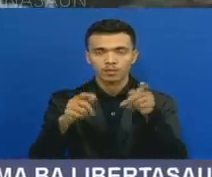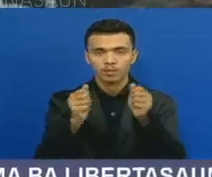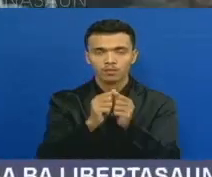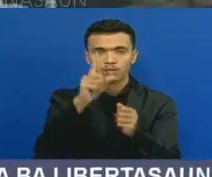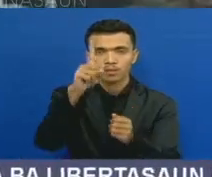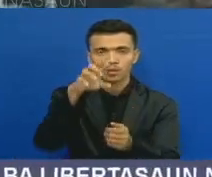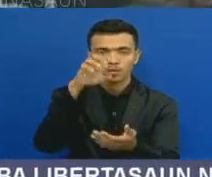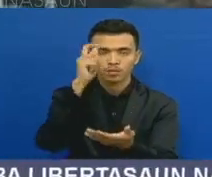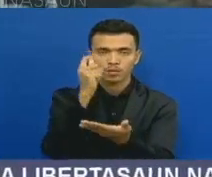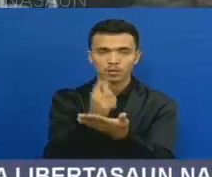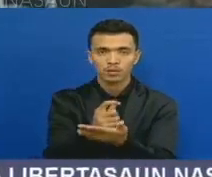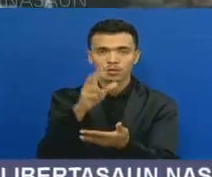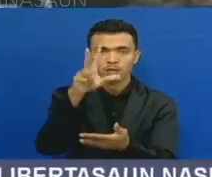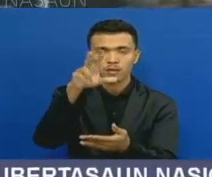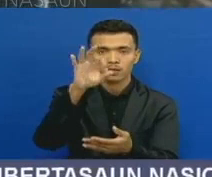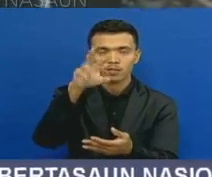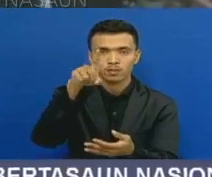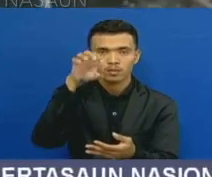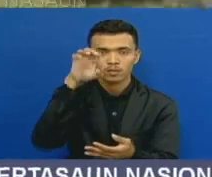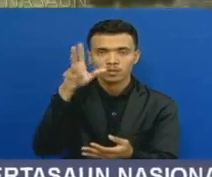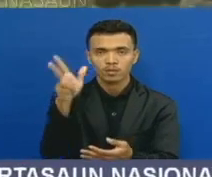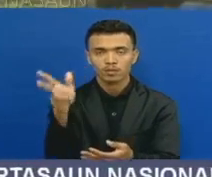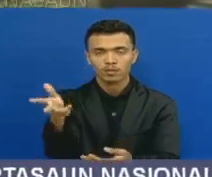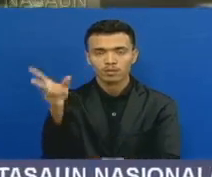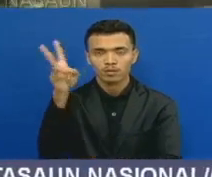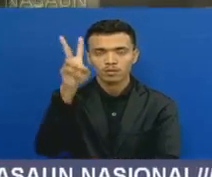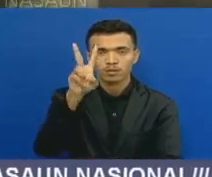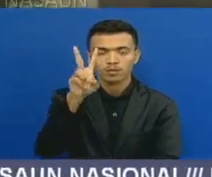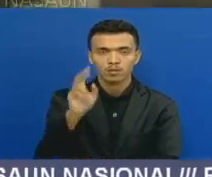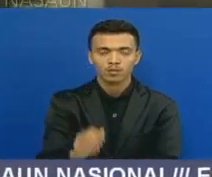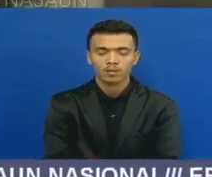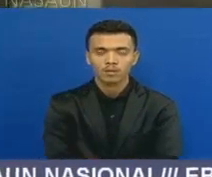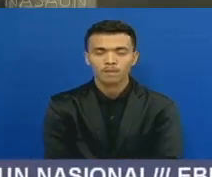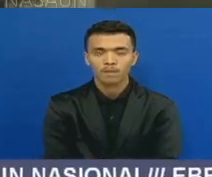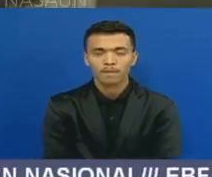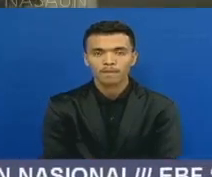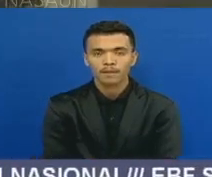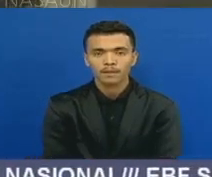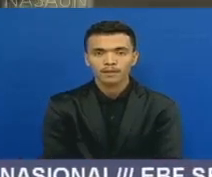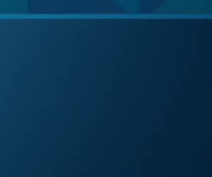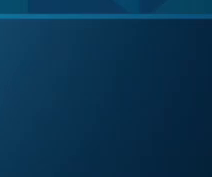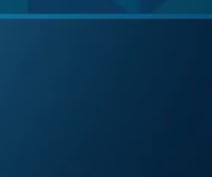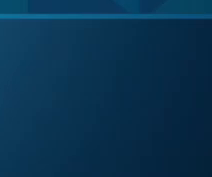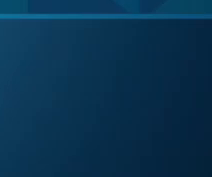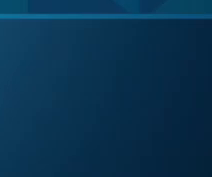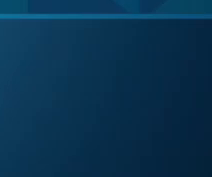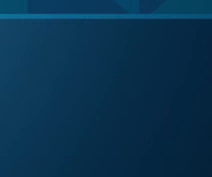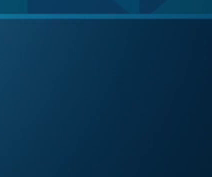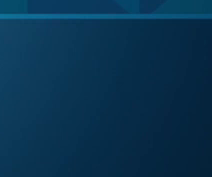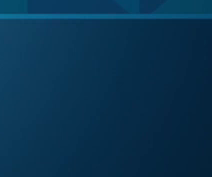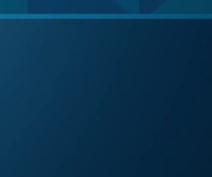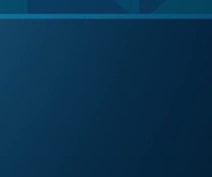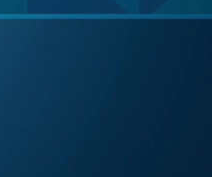ida, atus ida tolong lulure sin rua. Husi Manatuto Aurelia Madeira ba RTTLI.